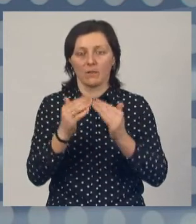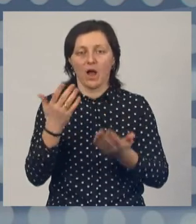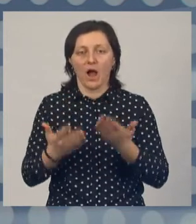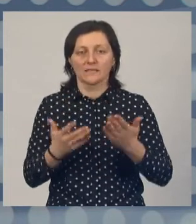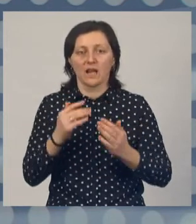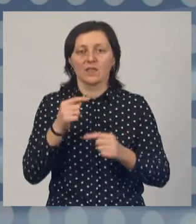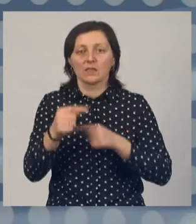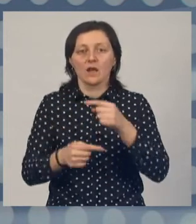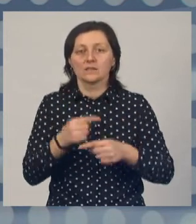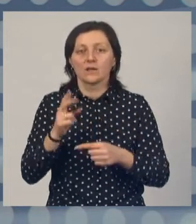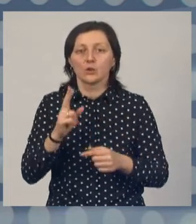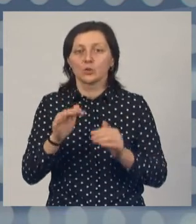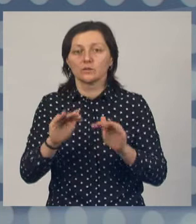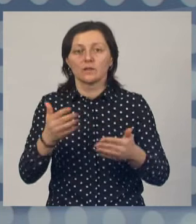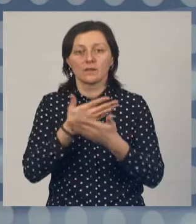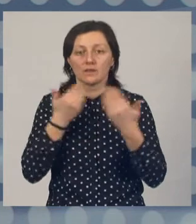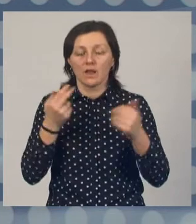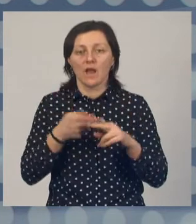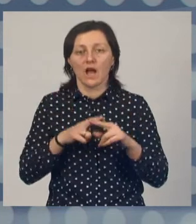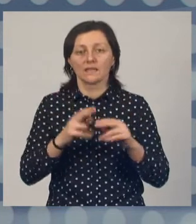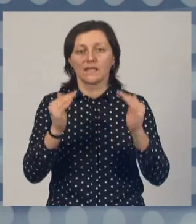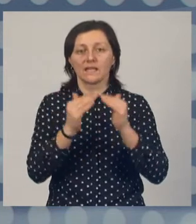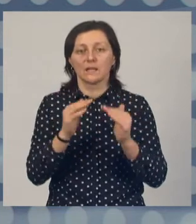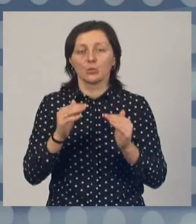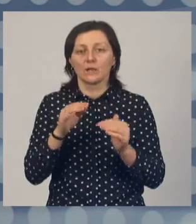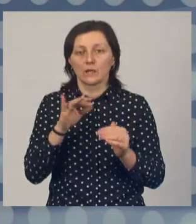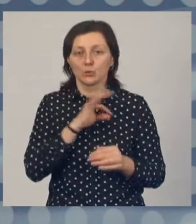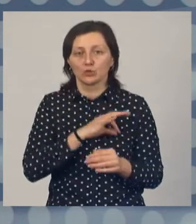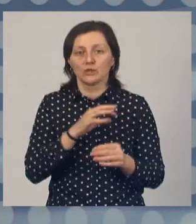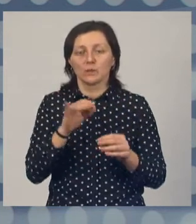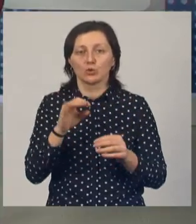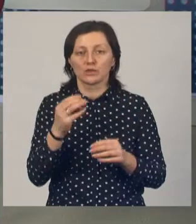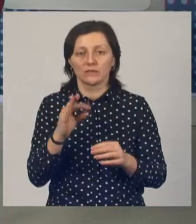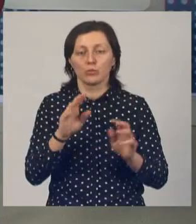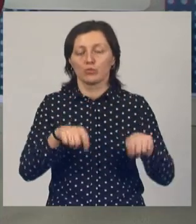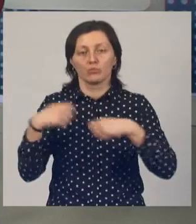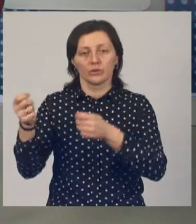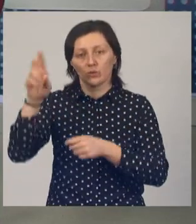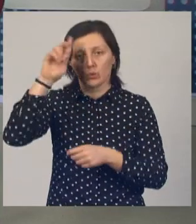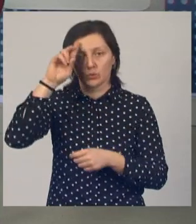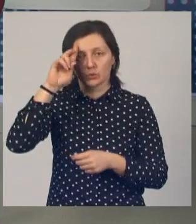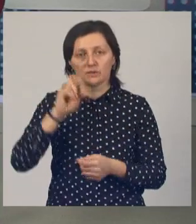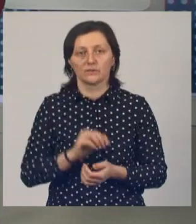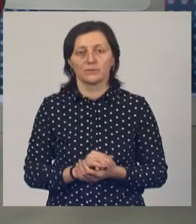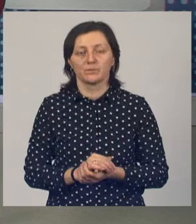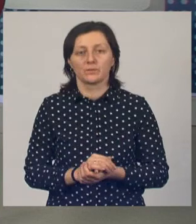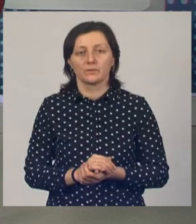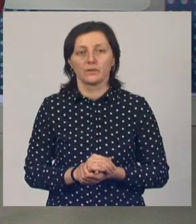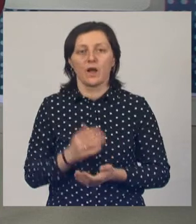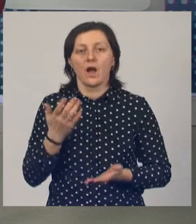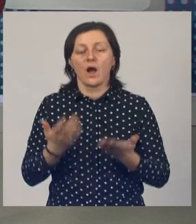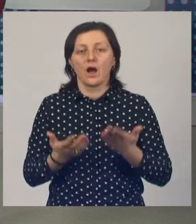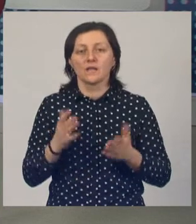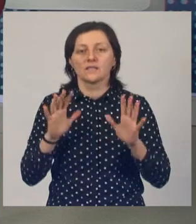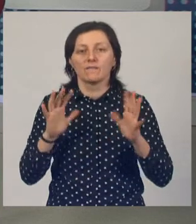вообще нет то такое имущество признается выморочным и переходит государству а что делать если просто фермера